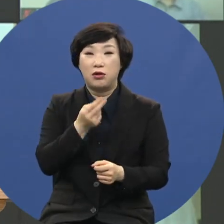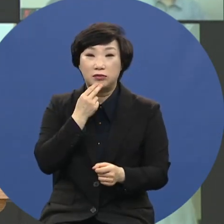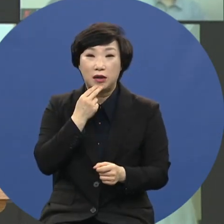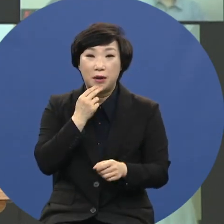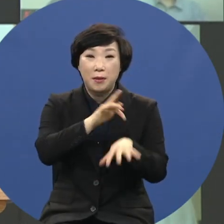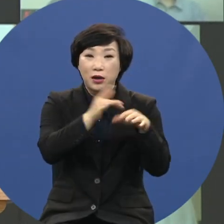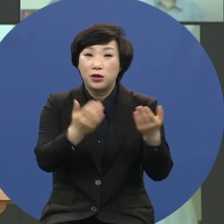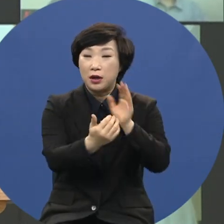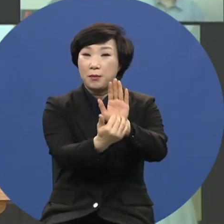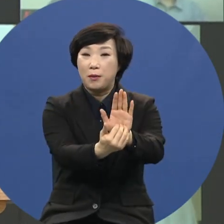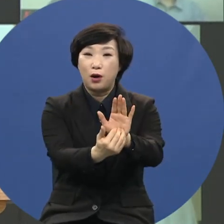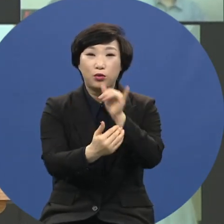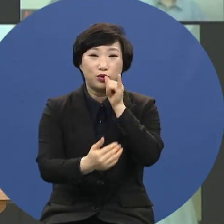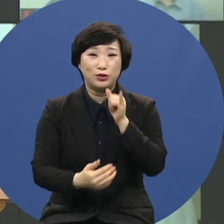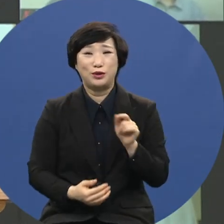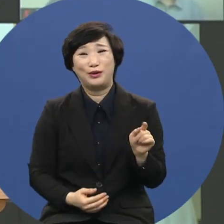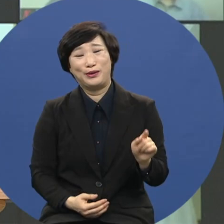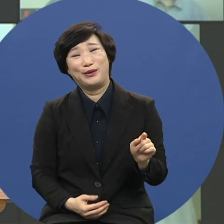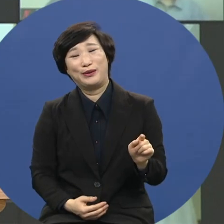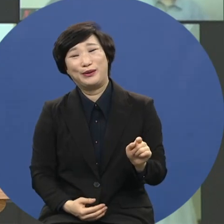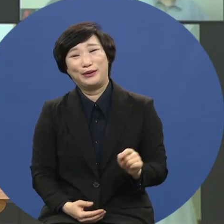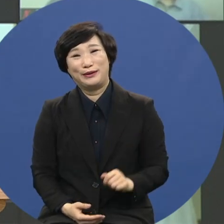철저하게 가로막고 있겠는가.